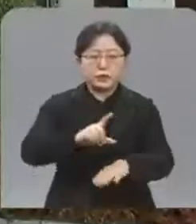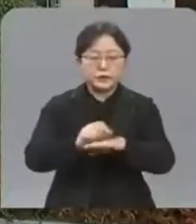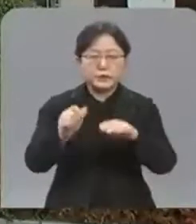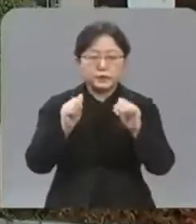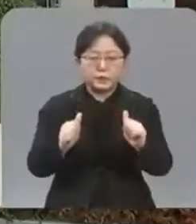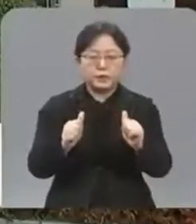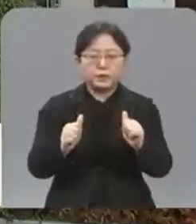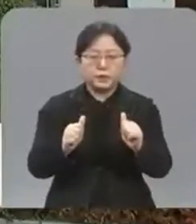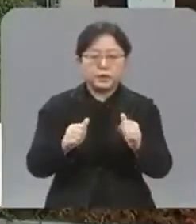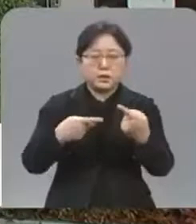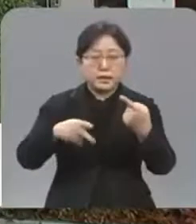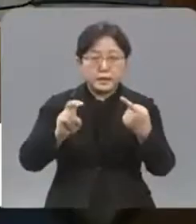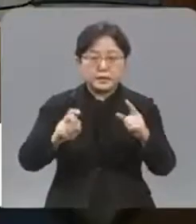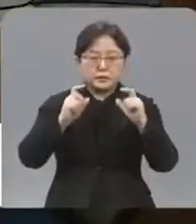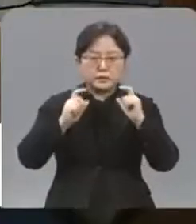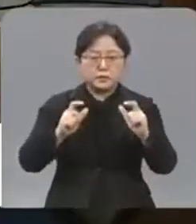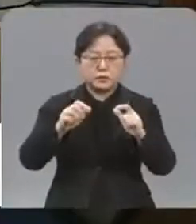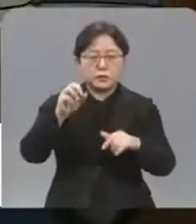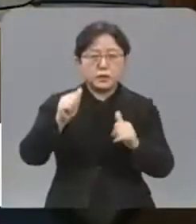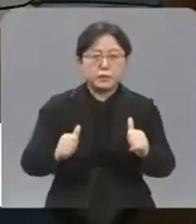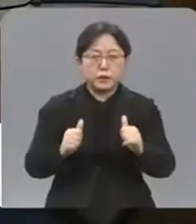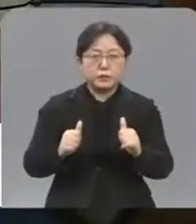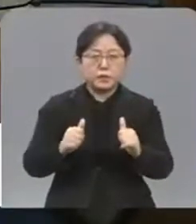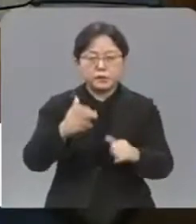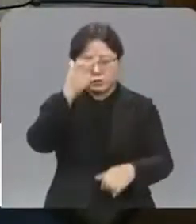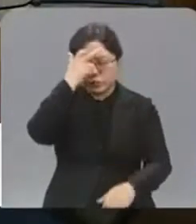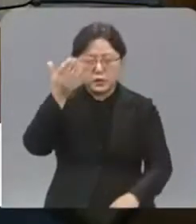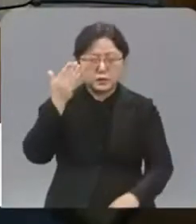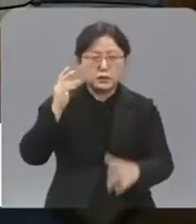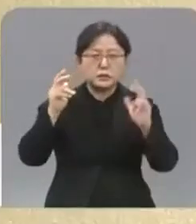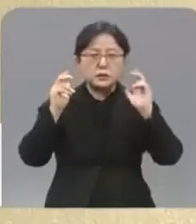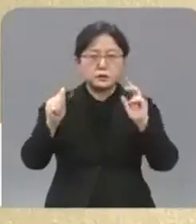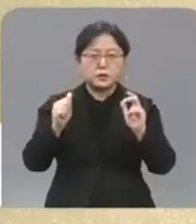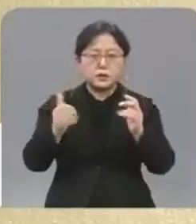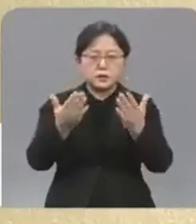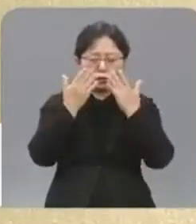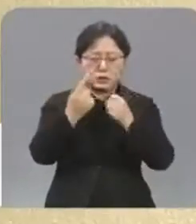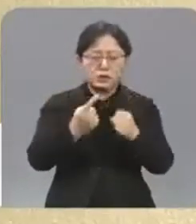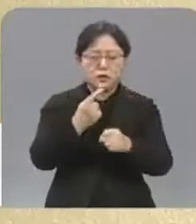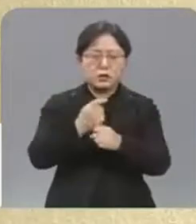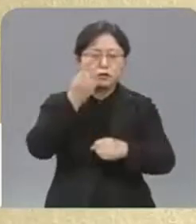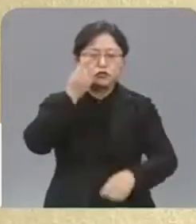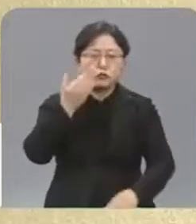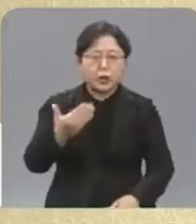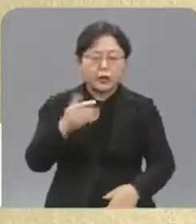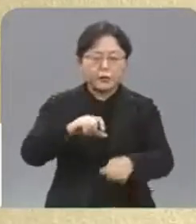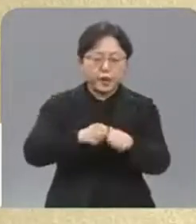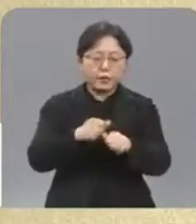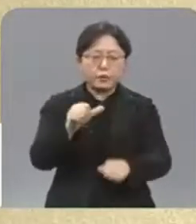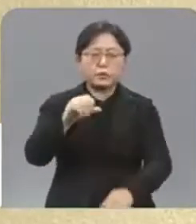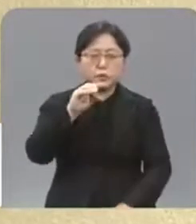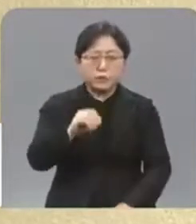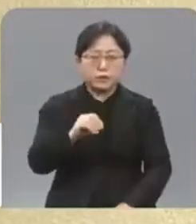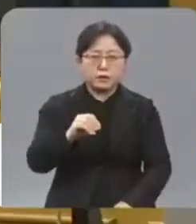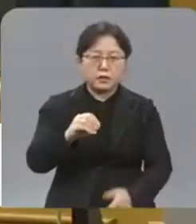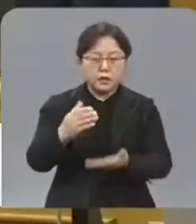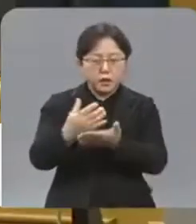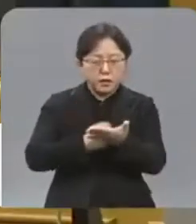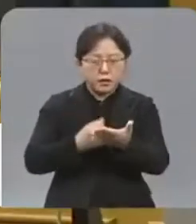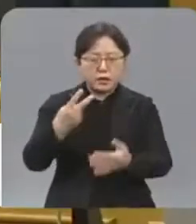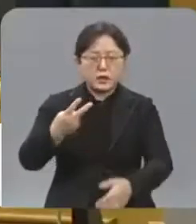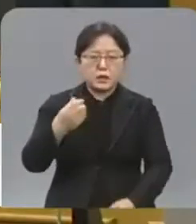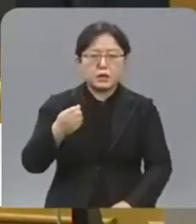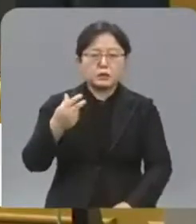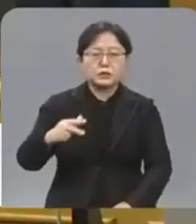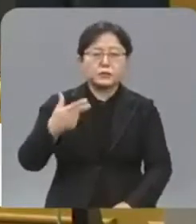광주지법에서 열린 1심 선고에서 재판부는 최 전 사장에게 징역 1년 9개월과 벌금 5천만 원, 추징금